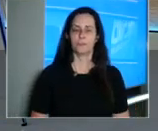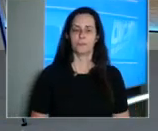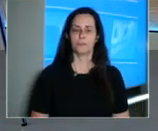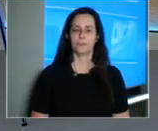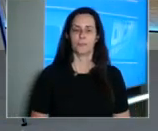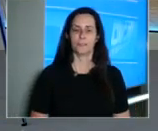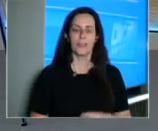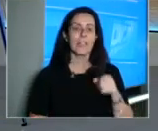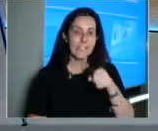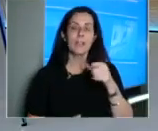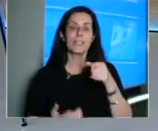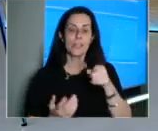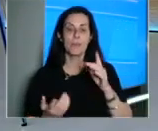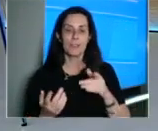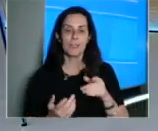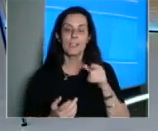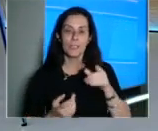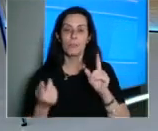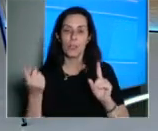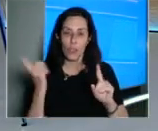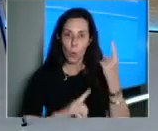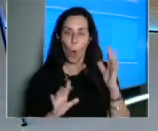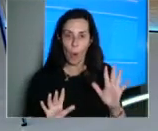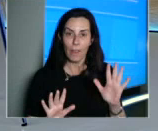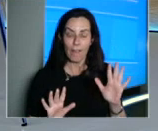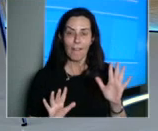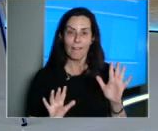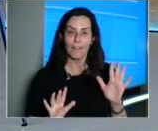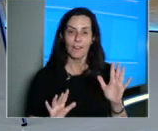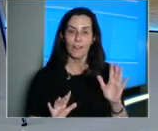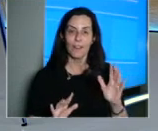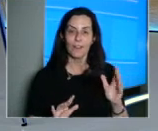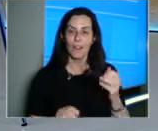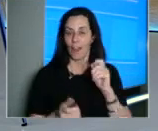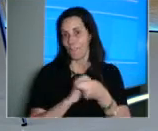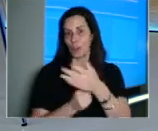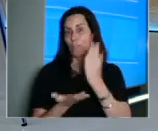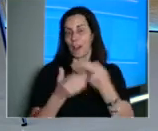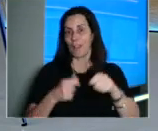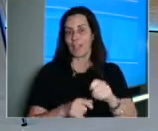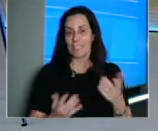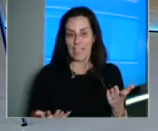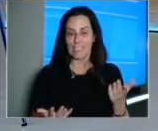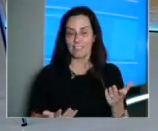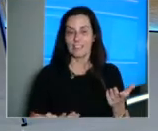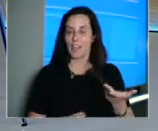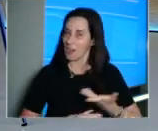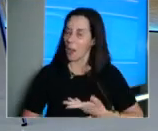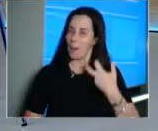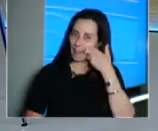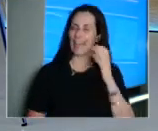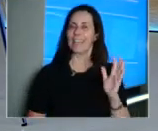תשמע, זה מה שקורה, לא, תראה, זה מה שקורה, קודם כל עשיתי אותך חבר כנסת, אז קבל חטחת